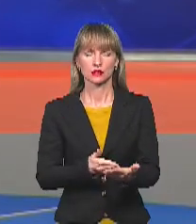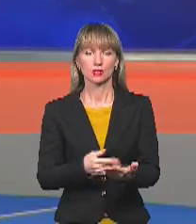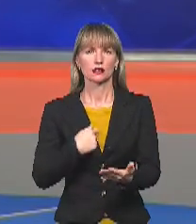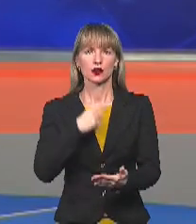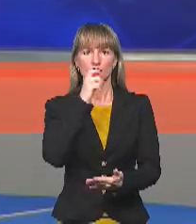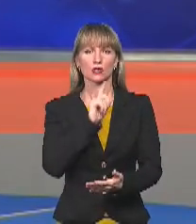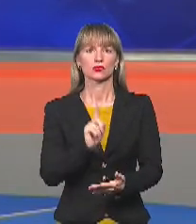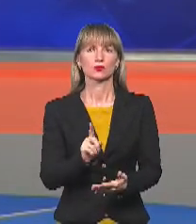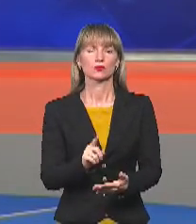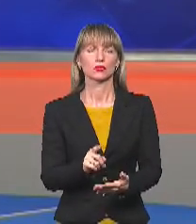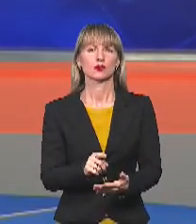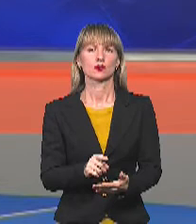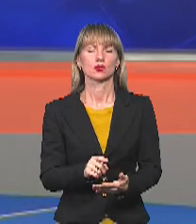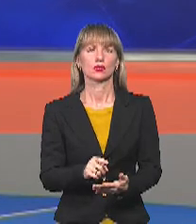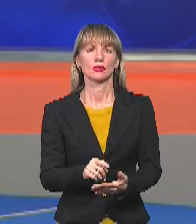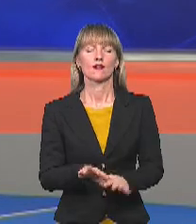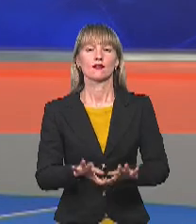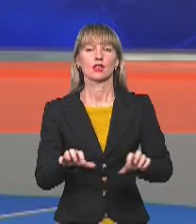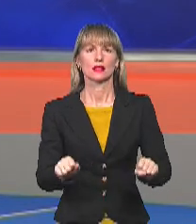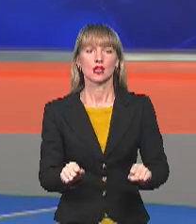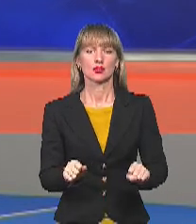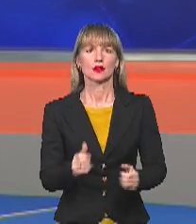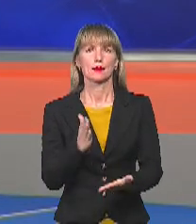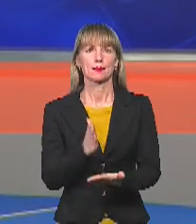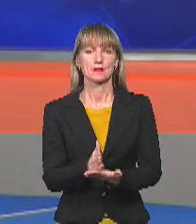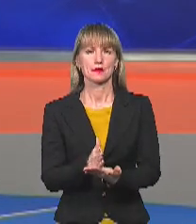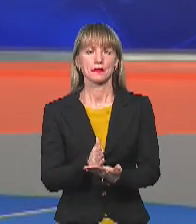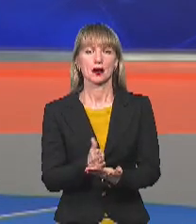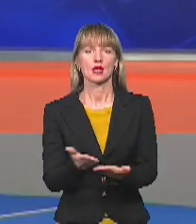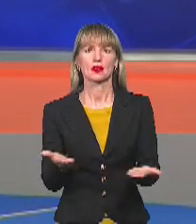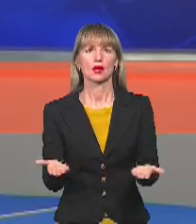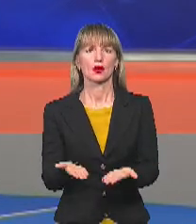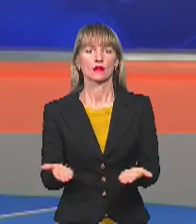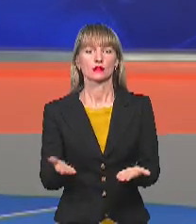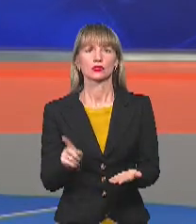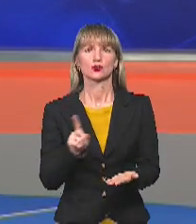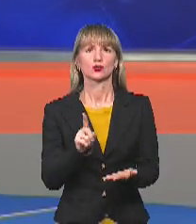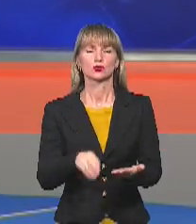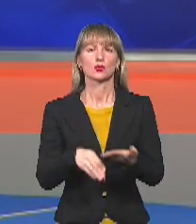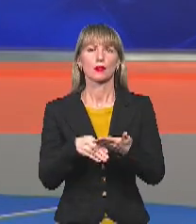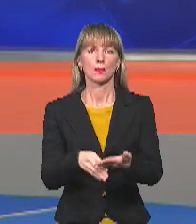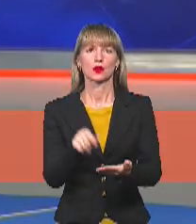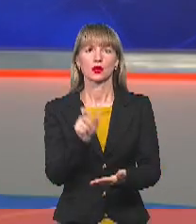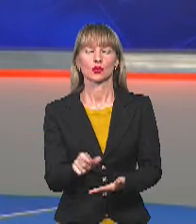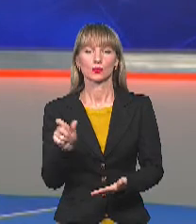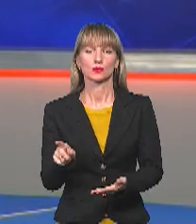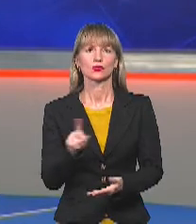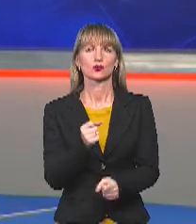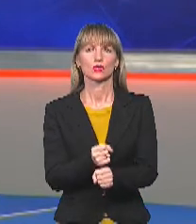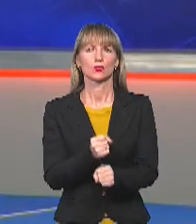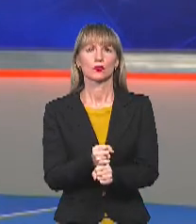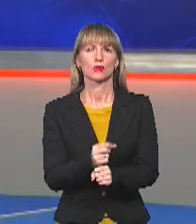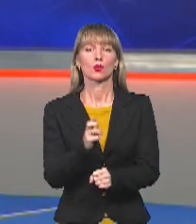не розумію. Слухайте, влада має якось щось допомагати людям, щось робити,